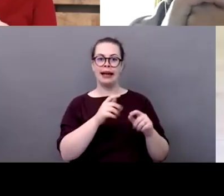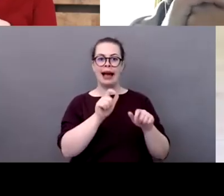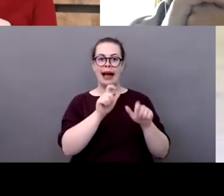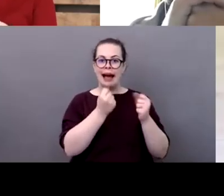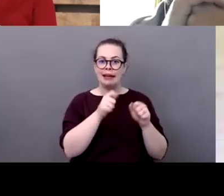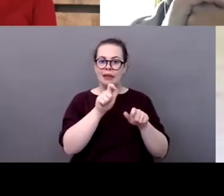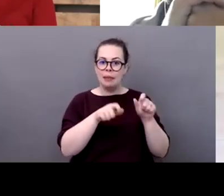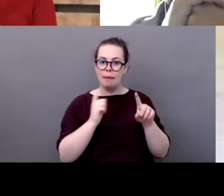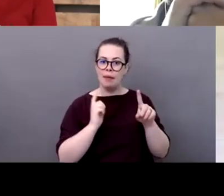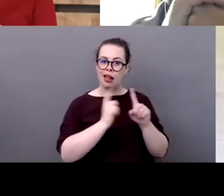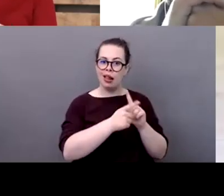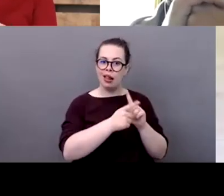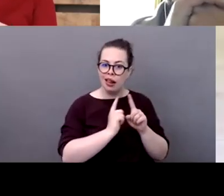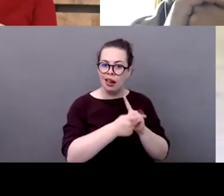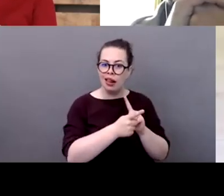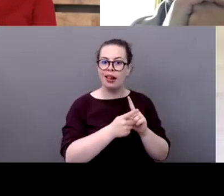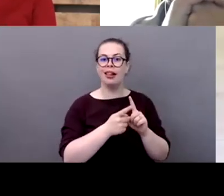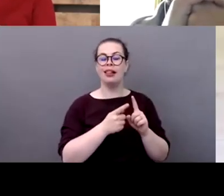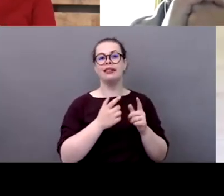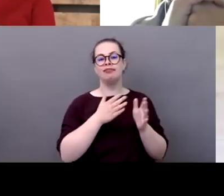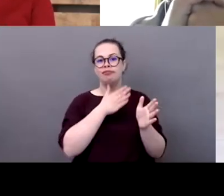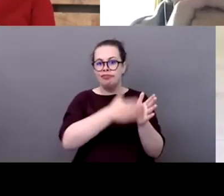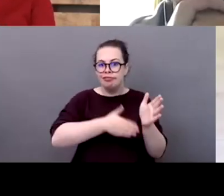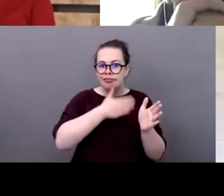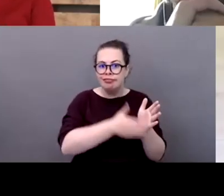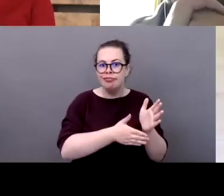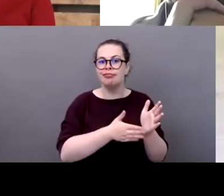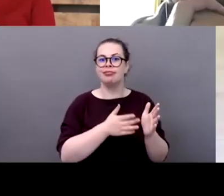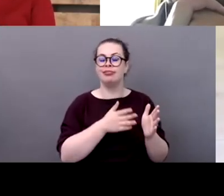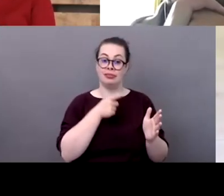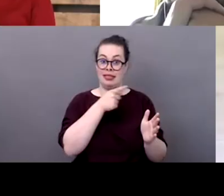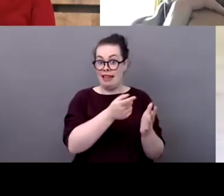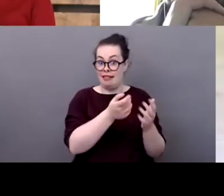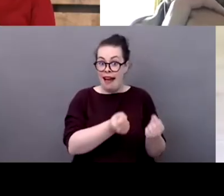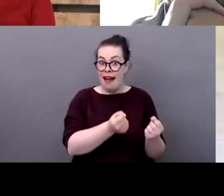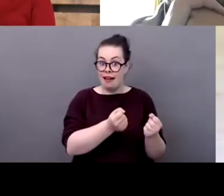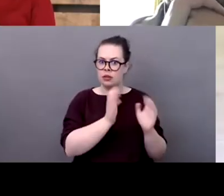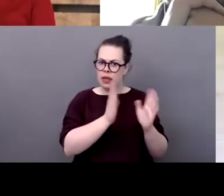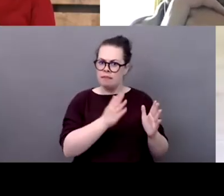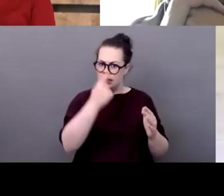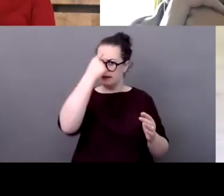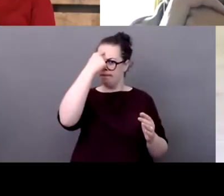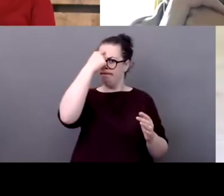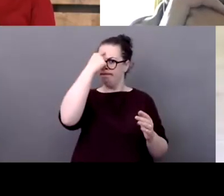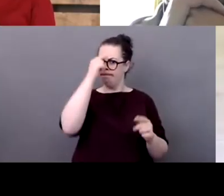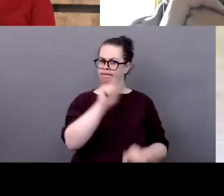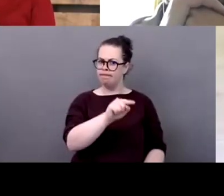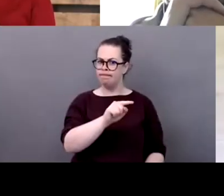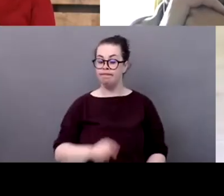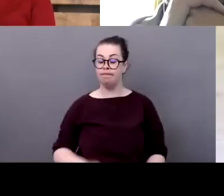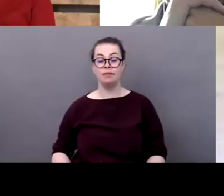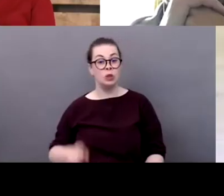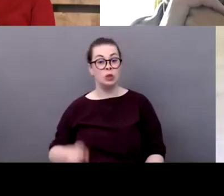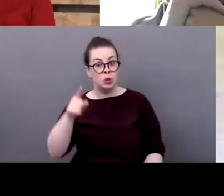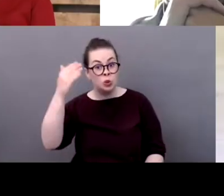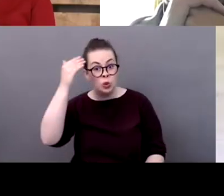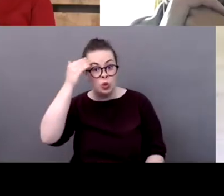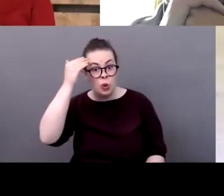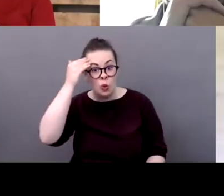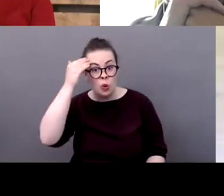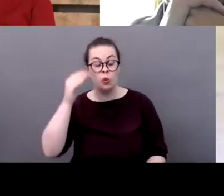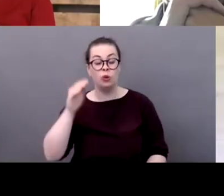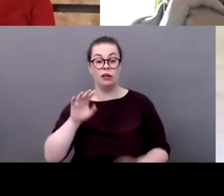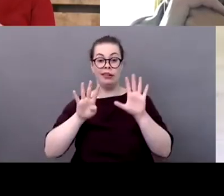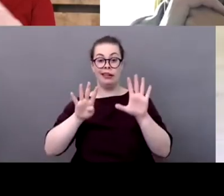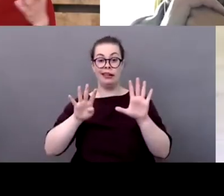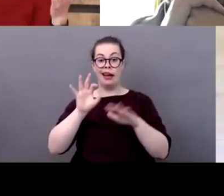mais vous savez… On sait que les plastiques, c'est énorme et qu'il n'y en a que 9% qui sont recyclés et 12% incinérés. Le reste, ben